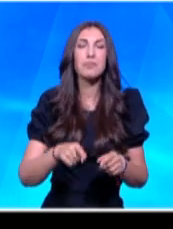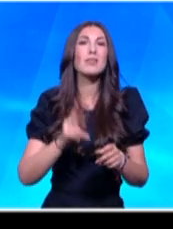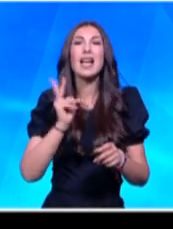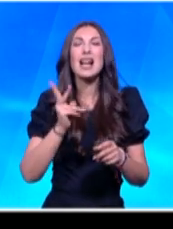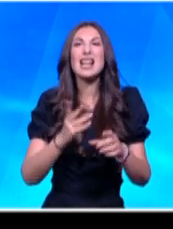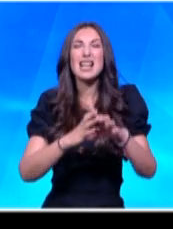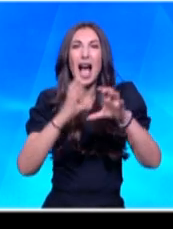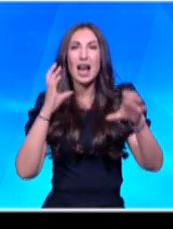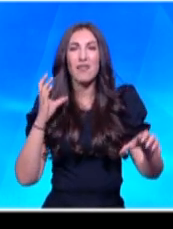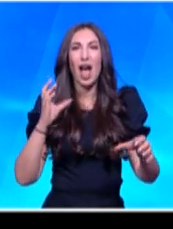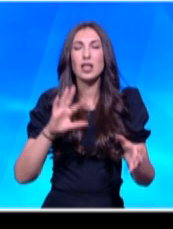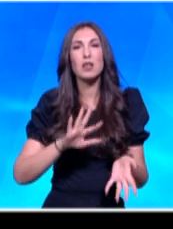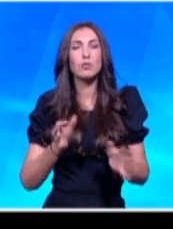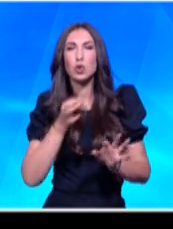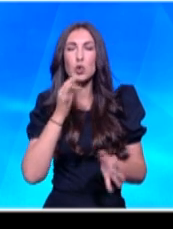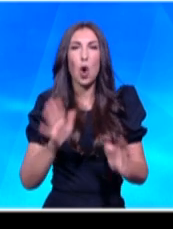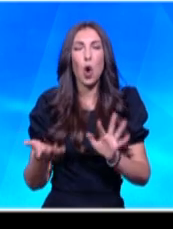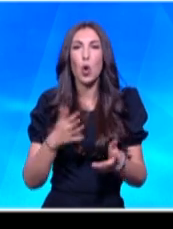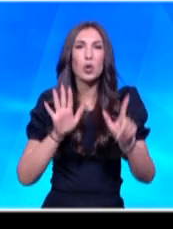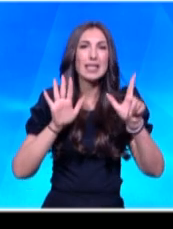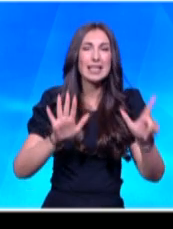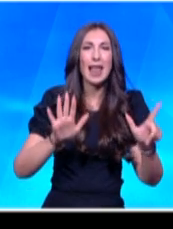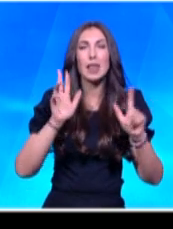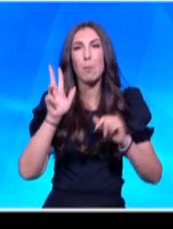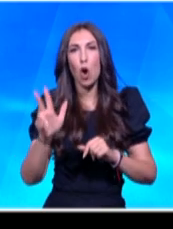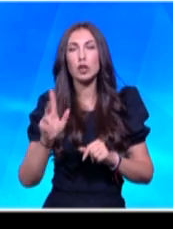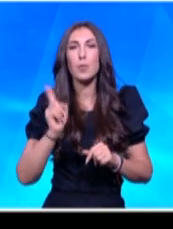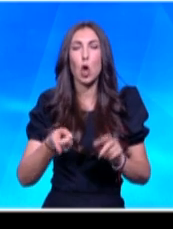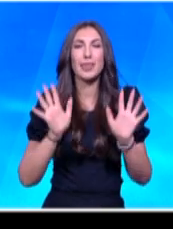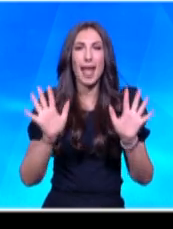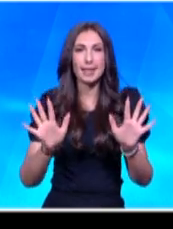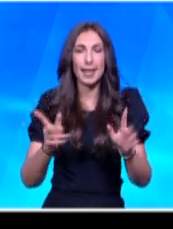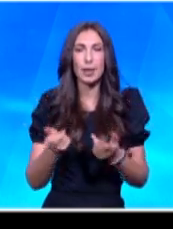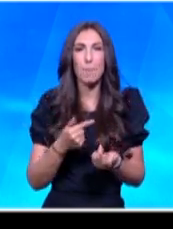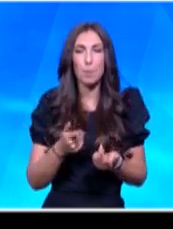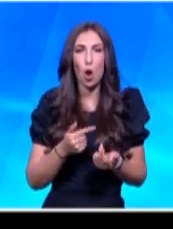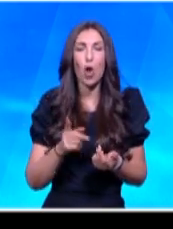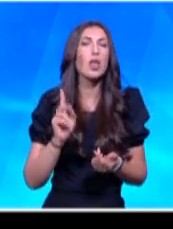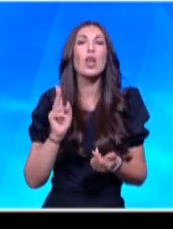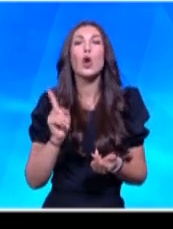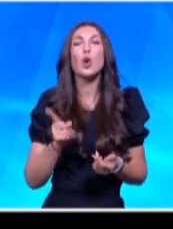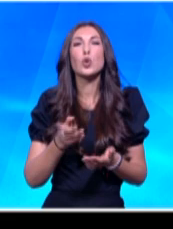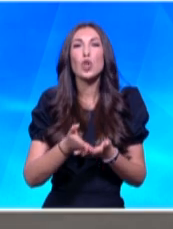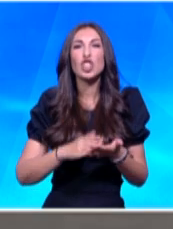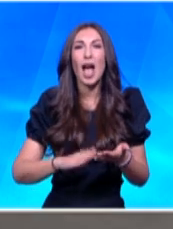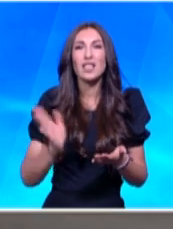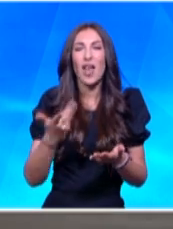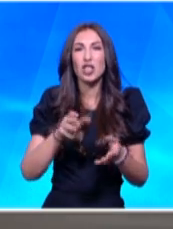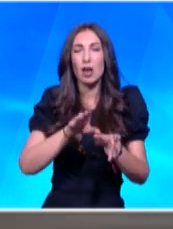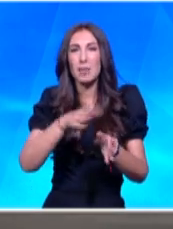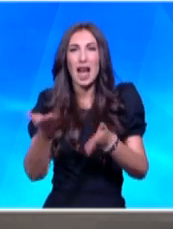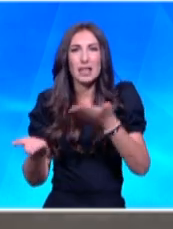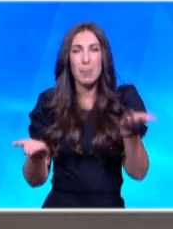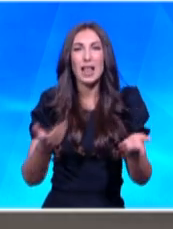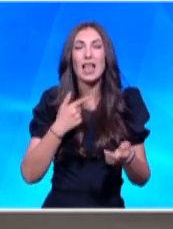Каравани сигурно около 7-8, може би 10, които част от тях се разпаднаха и ги изхвърли